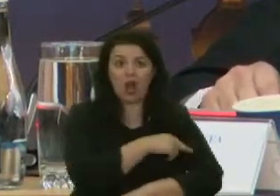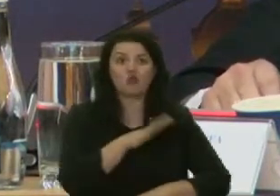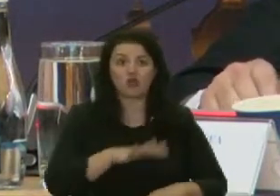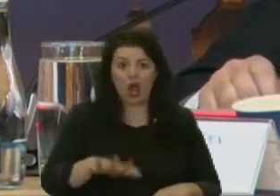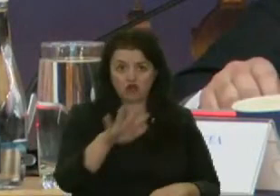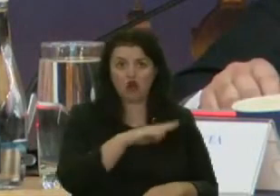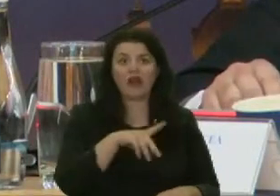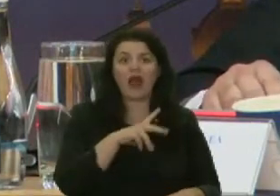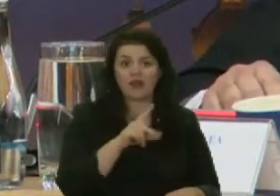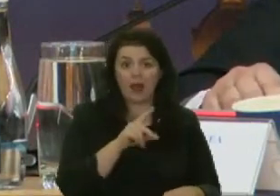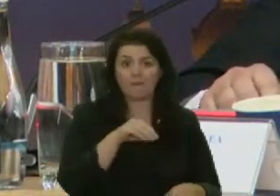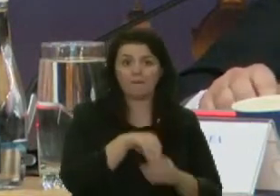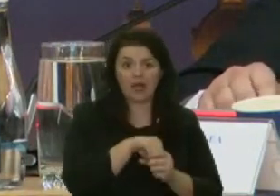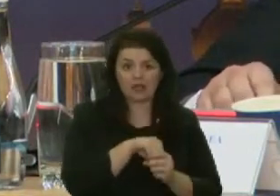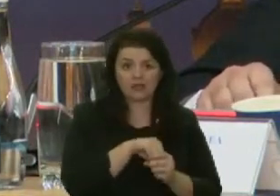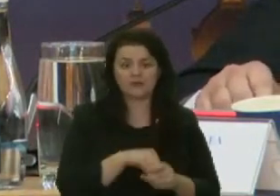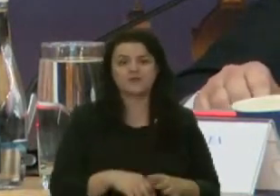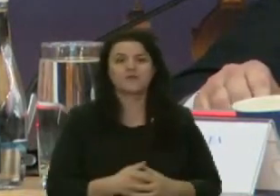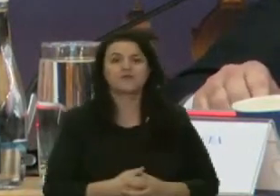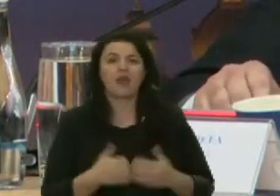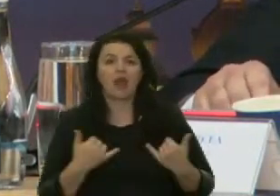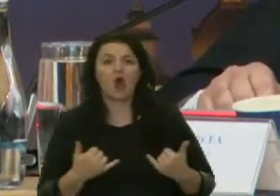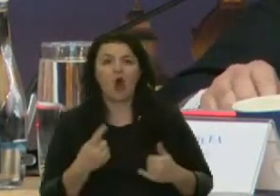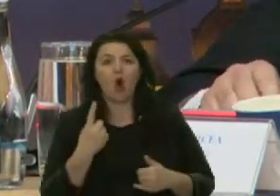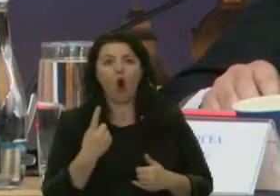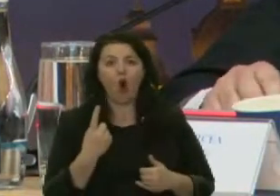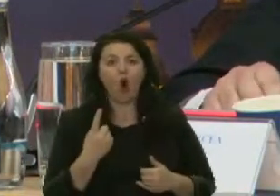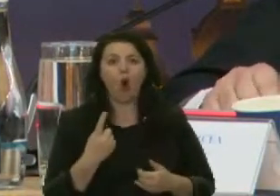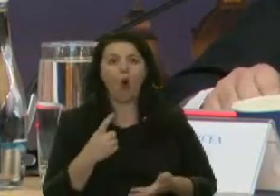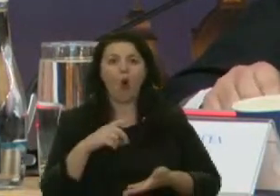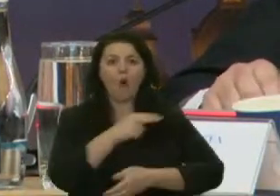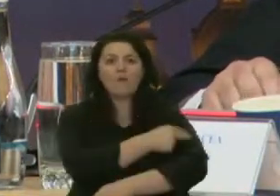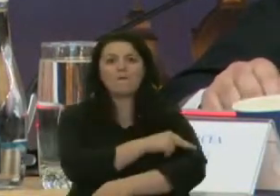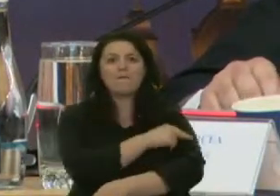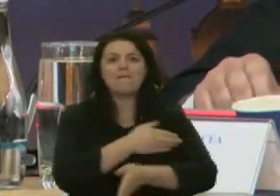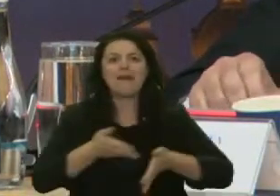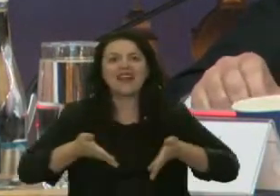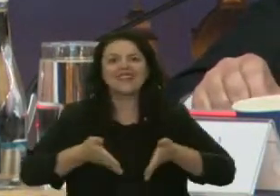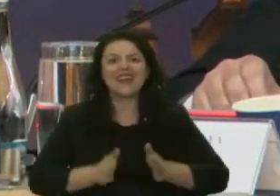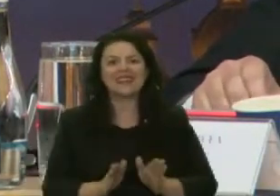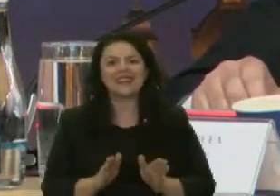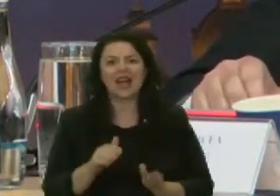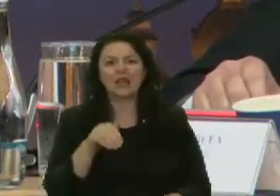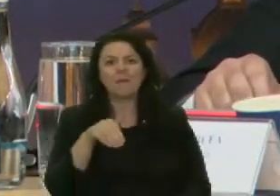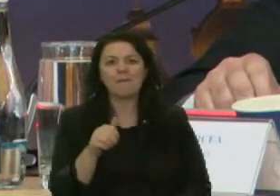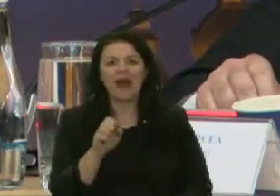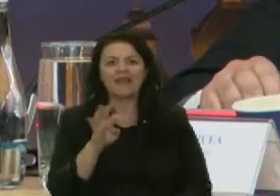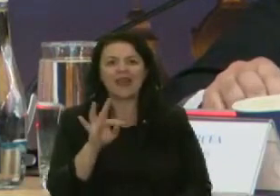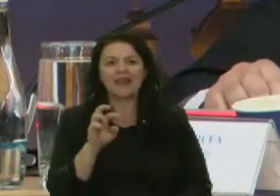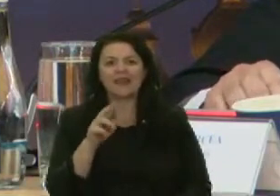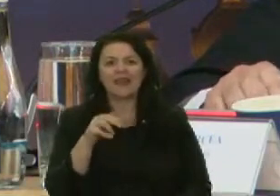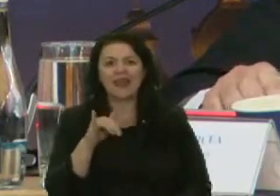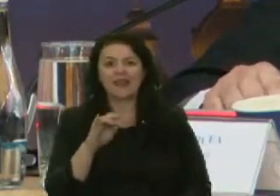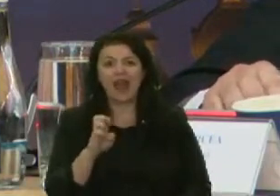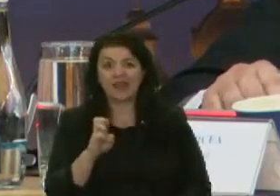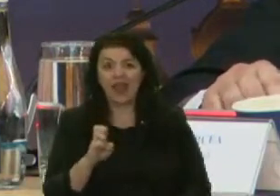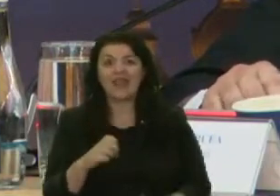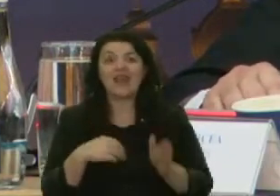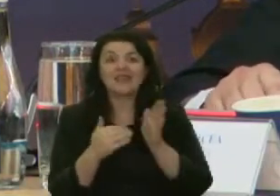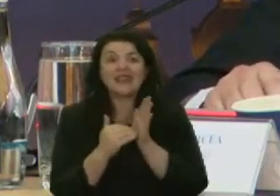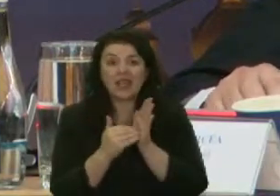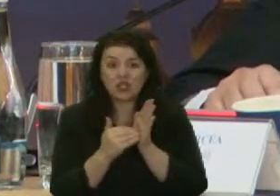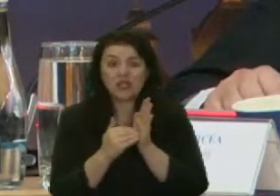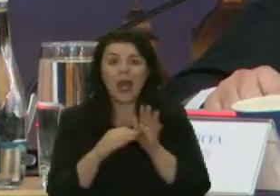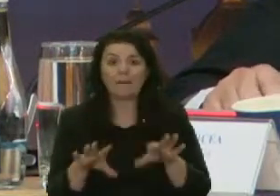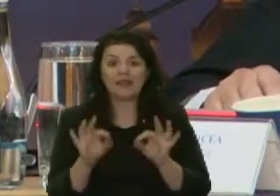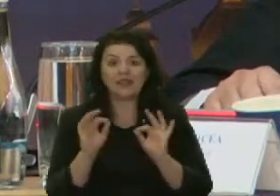acum ă evident că o maternitate este necesară în Cluj Napoca Am ajuns la această concluzie Am identificat